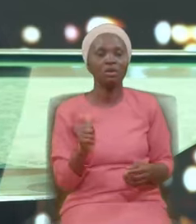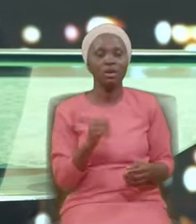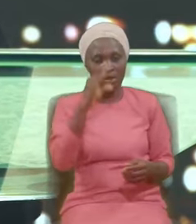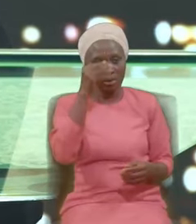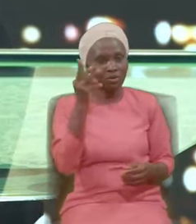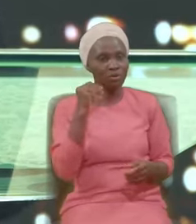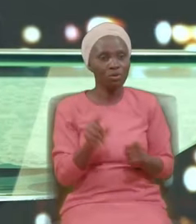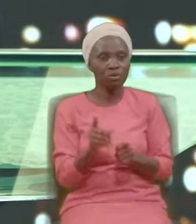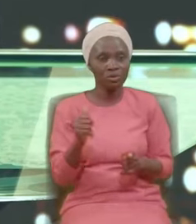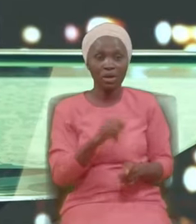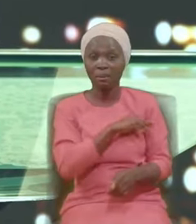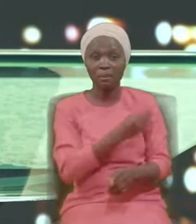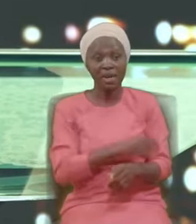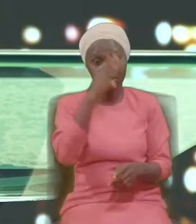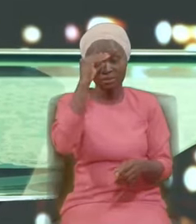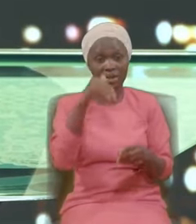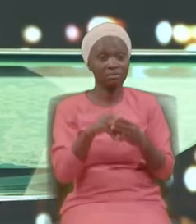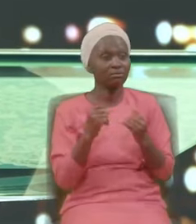Mais cet homme fort et vaillant